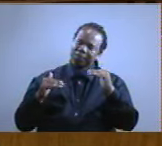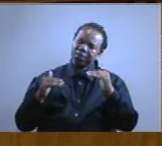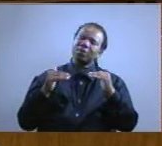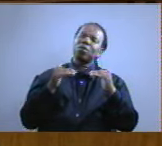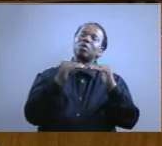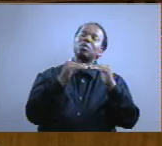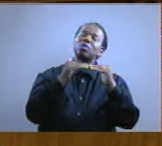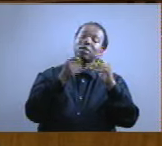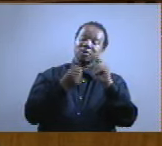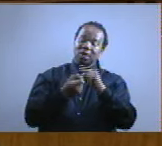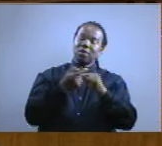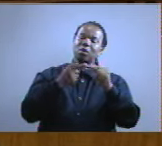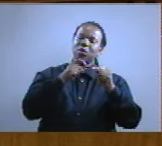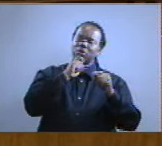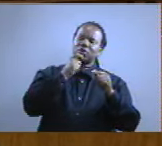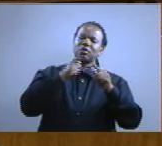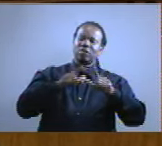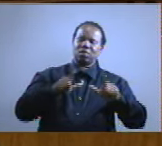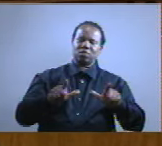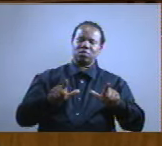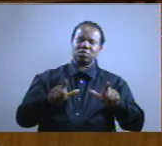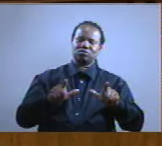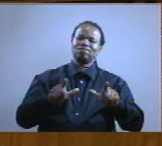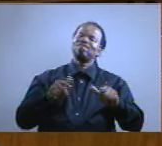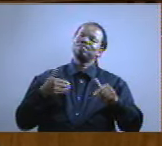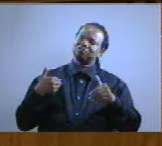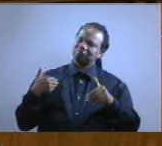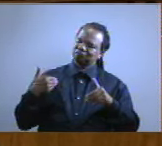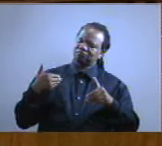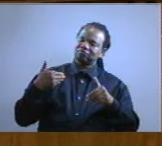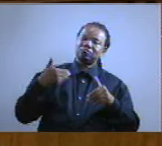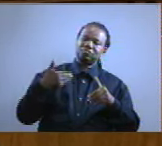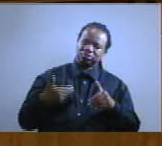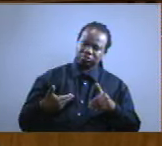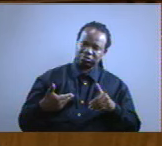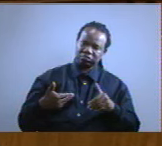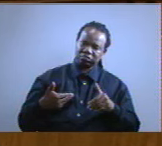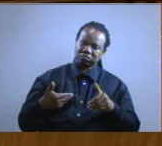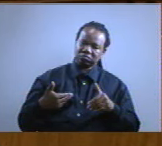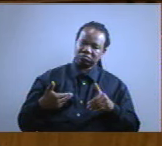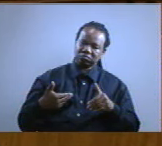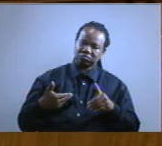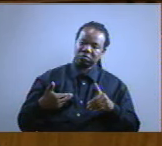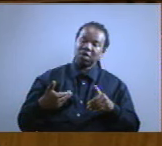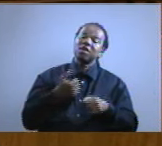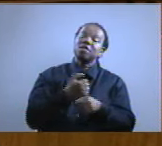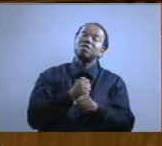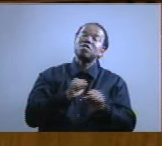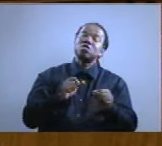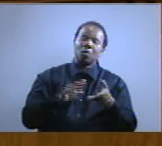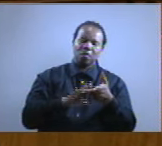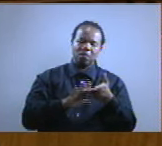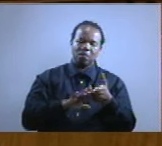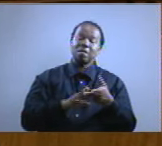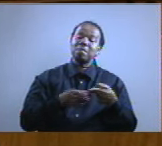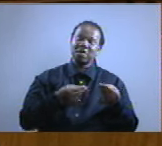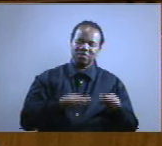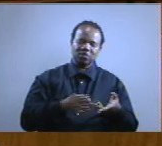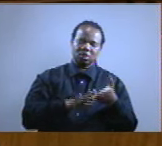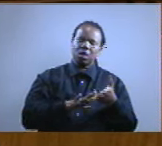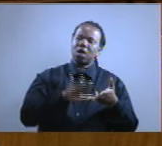Uiteindelik moet die Vryheidsmanifest en Grondwet C4 van hierdie twee dokumente beskerm